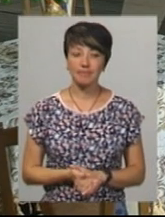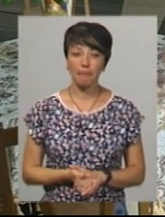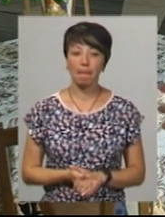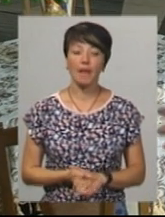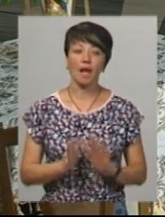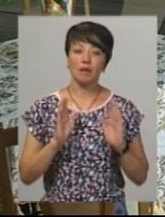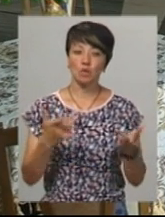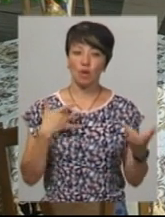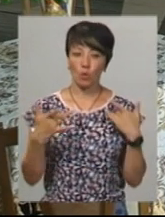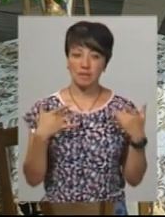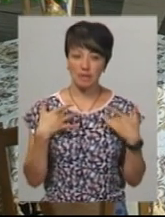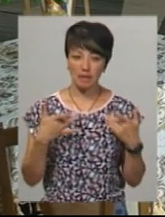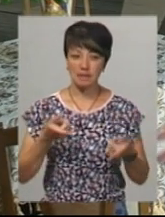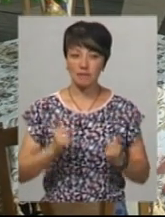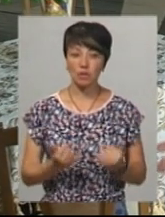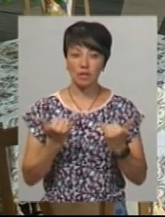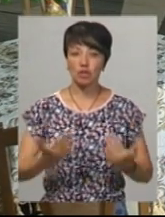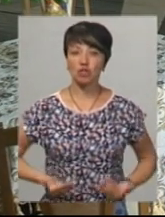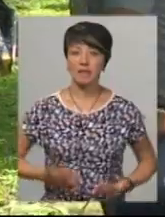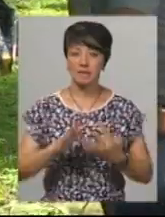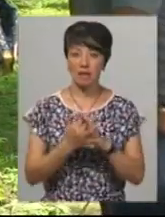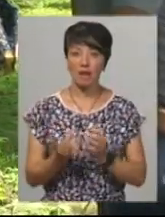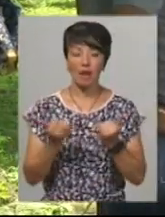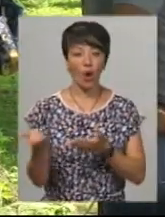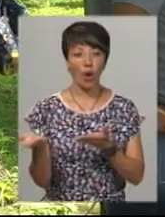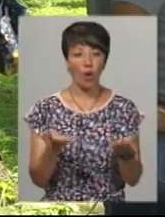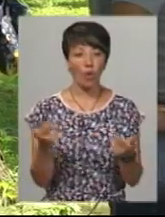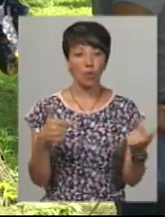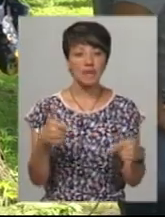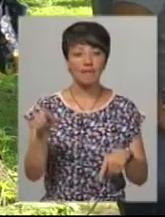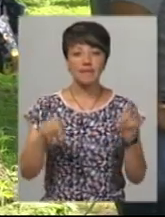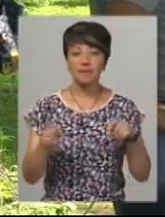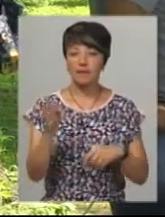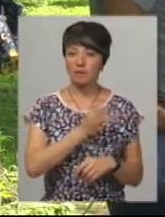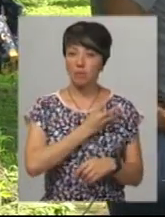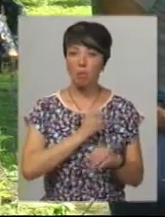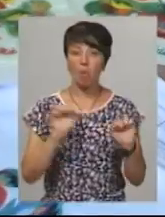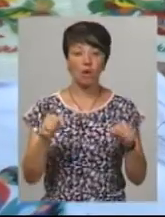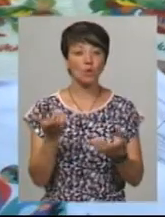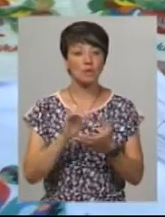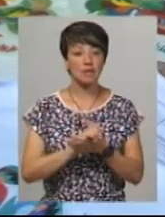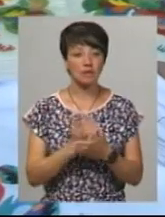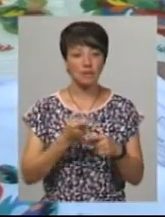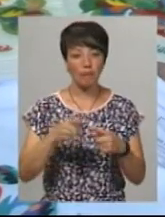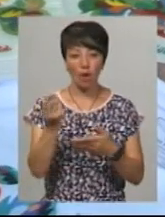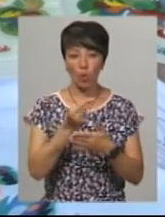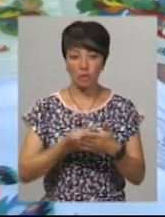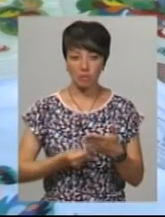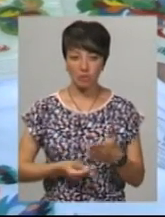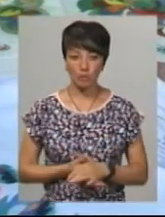буде концерт, звісно, для жителів села та для гостей. На фестивалі усі охочі могли ознайомитись із самчаківським